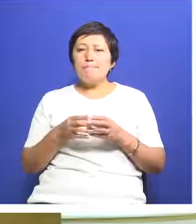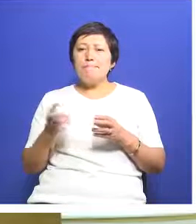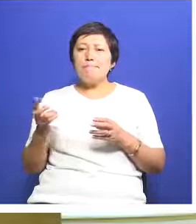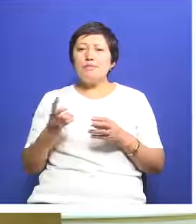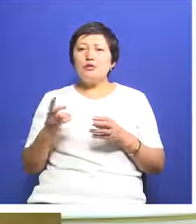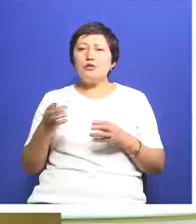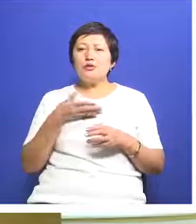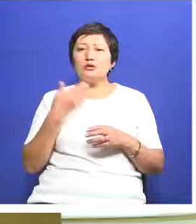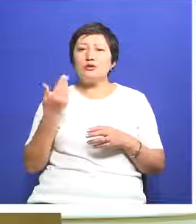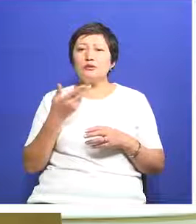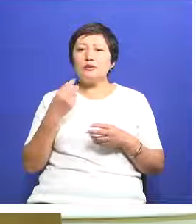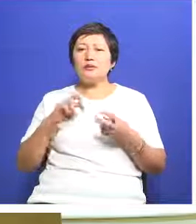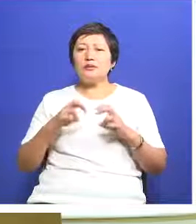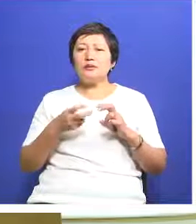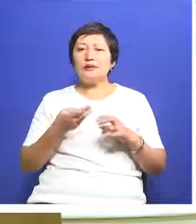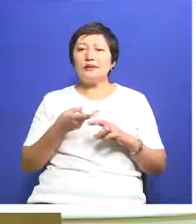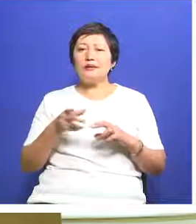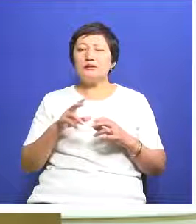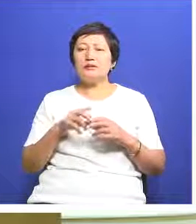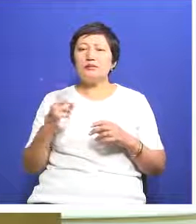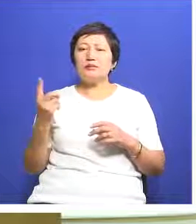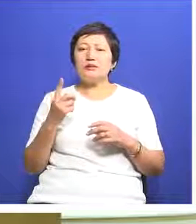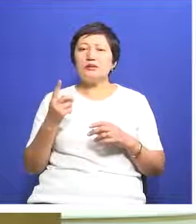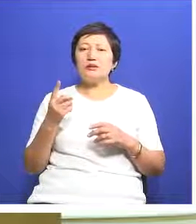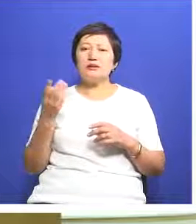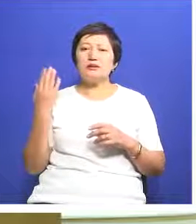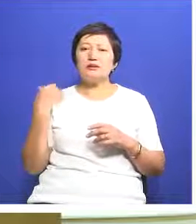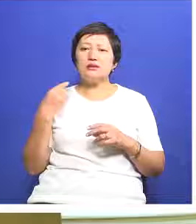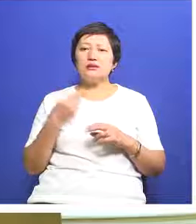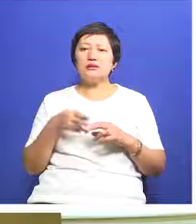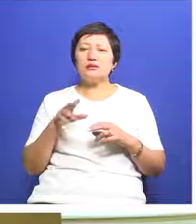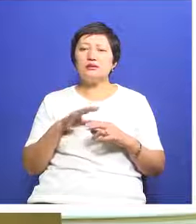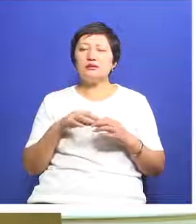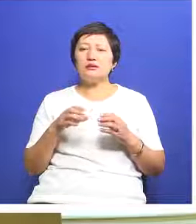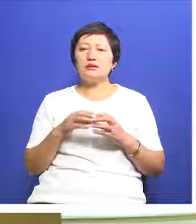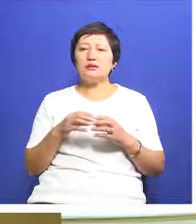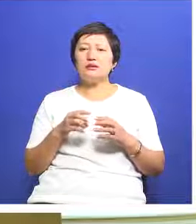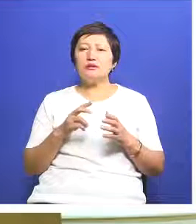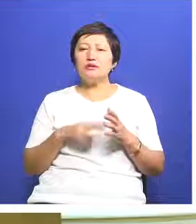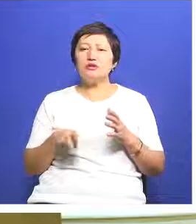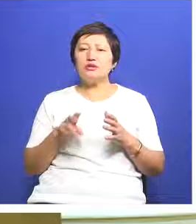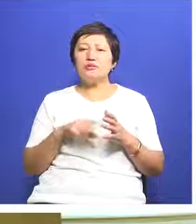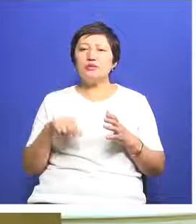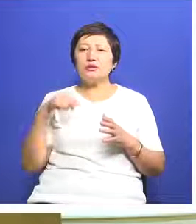бюджеттің жетпеуіне байланысты біз бір жылға сырылдық сондықтан бізге